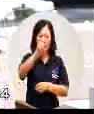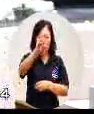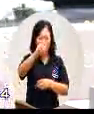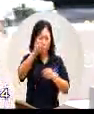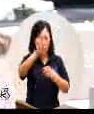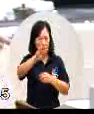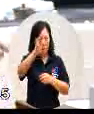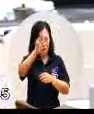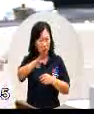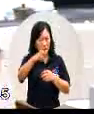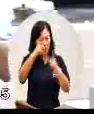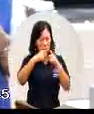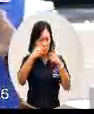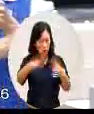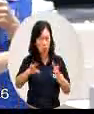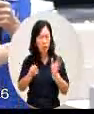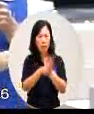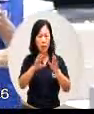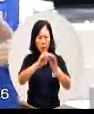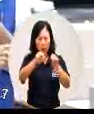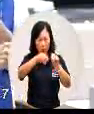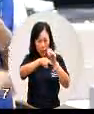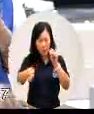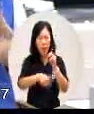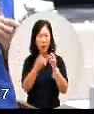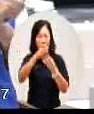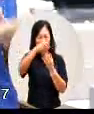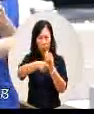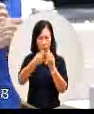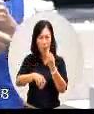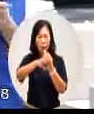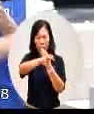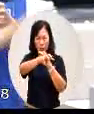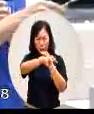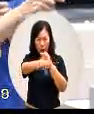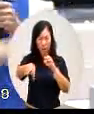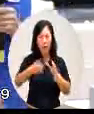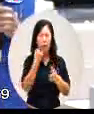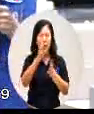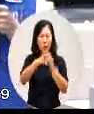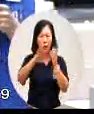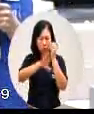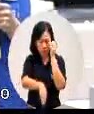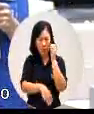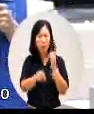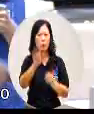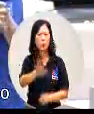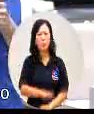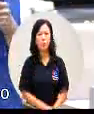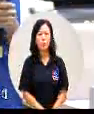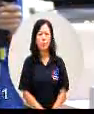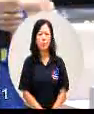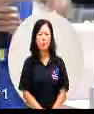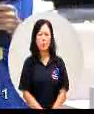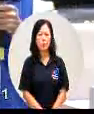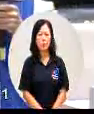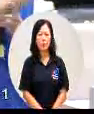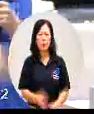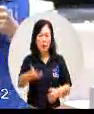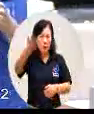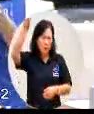22000多人，它的面积一样，土口金蕉卡啦哈、哦，你可以一定你知道土口金蕉卡，哦，那个我们